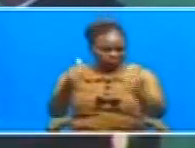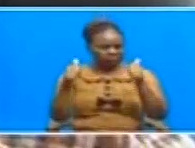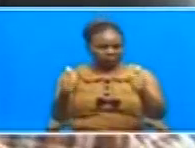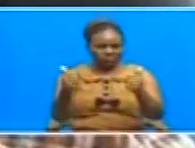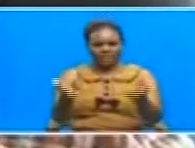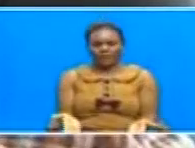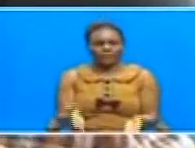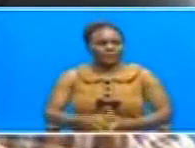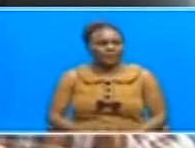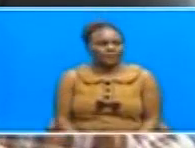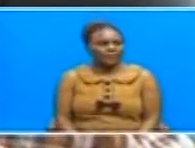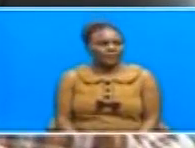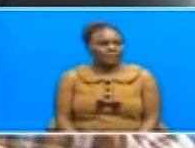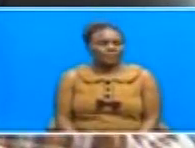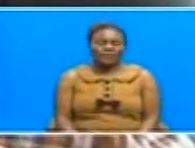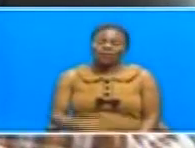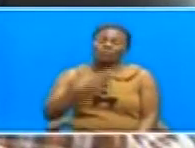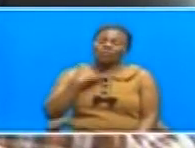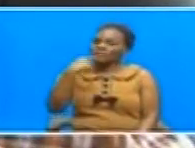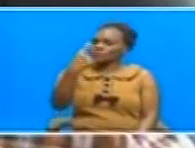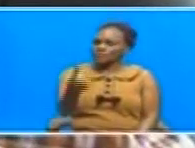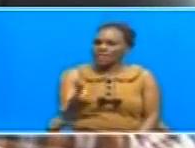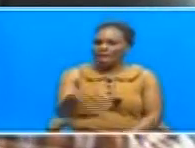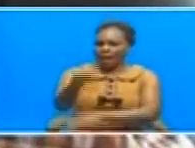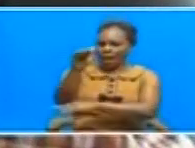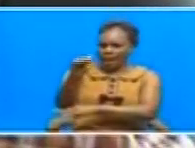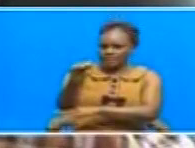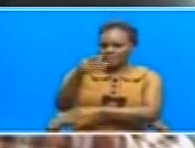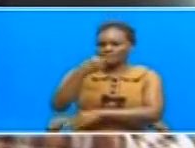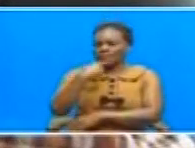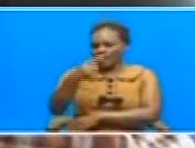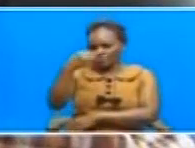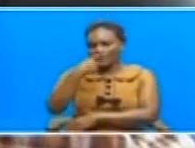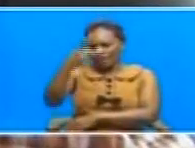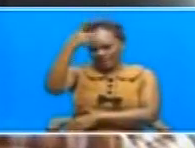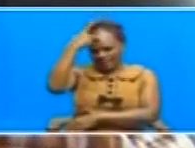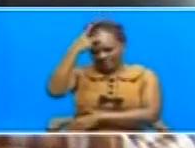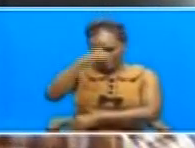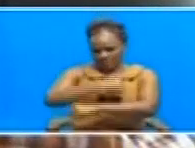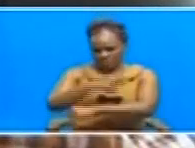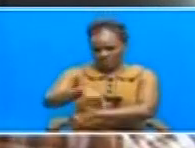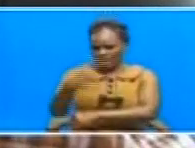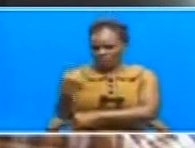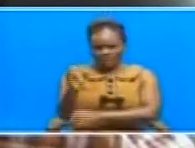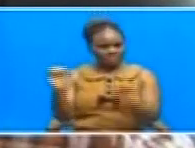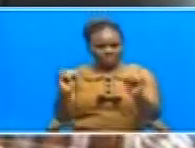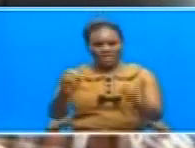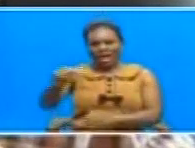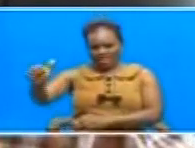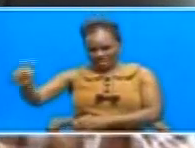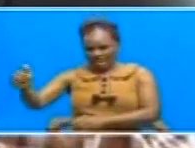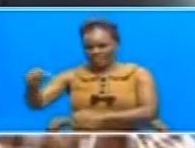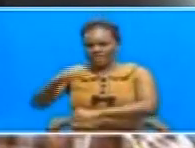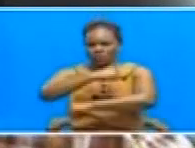sasa. Ningependa tu kuomba wazazi, si kwa shule hii peke yake, hata